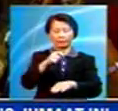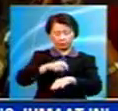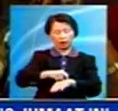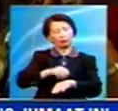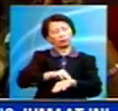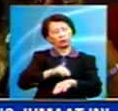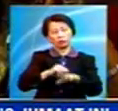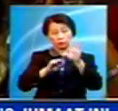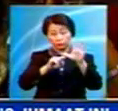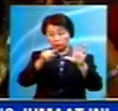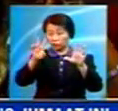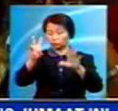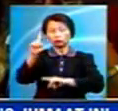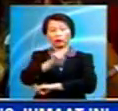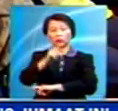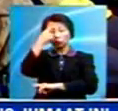hingga 7 hari untuk siap.